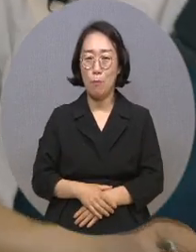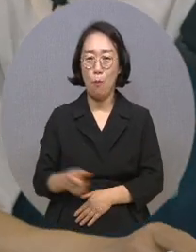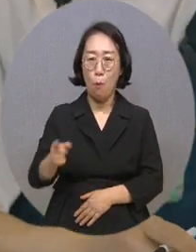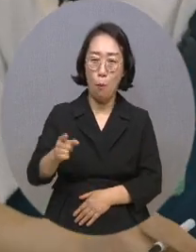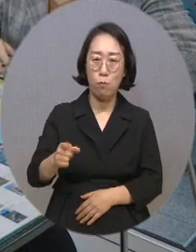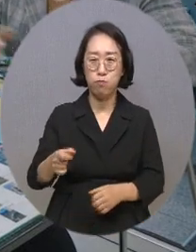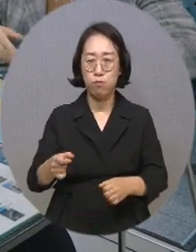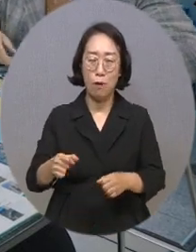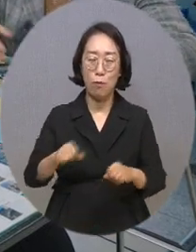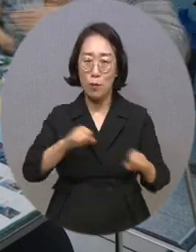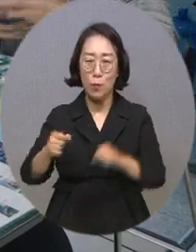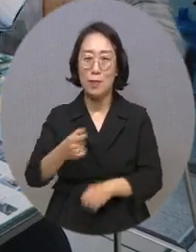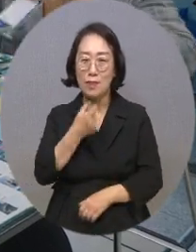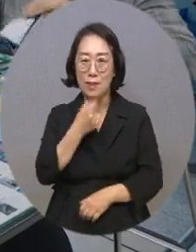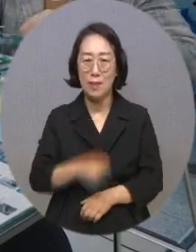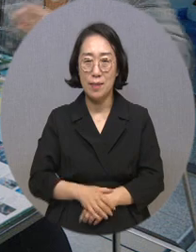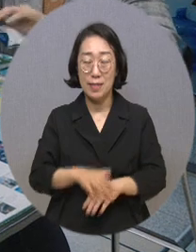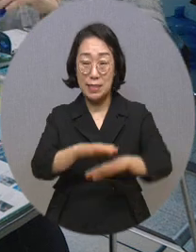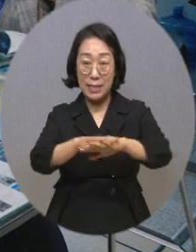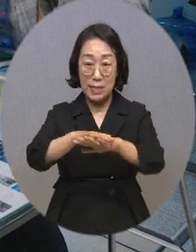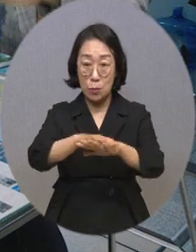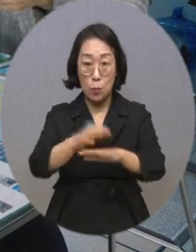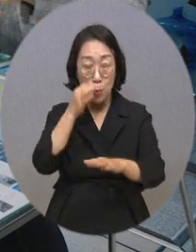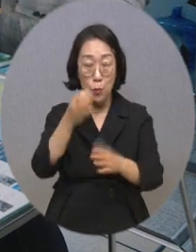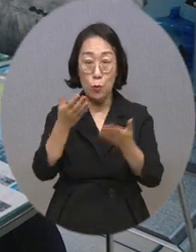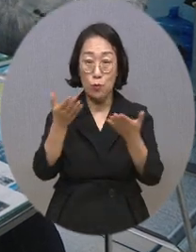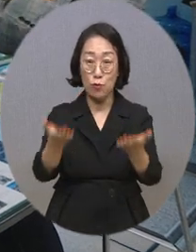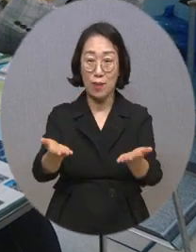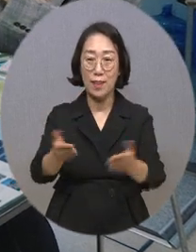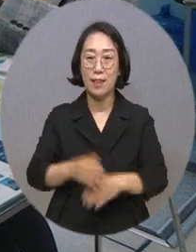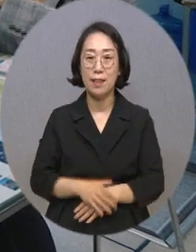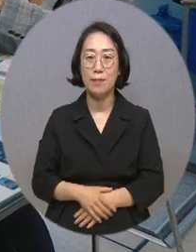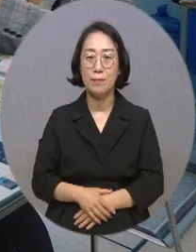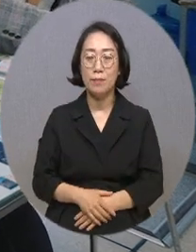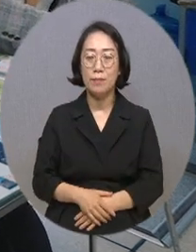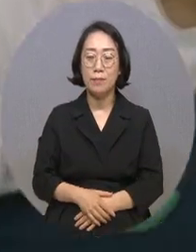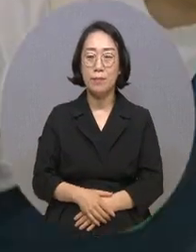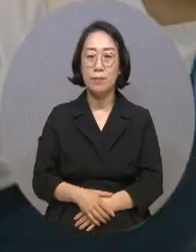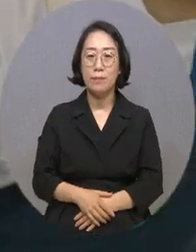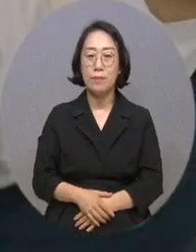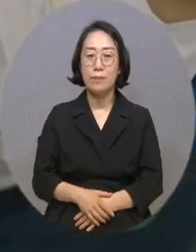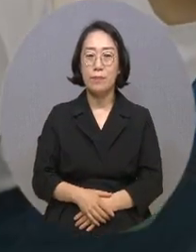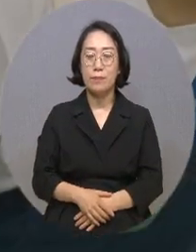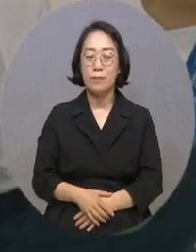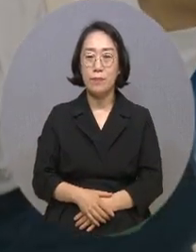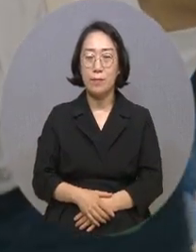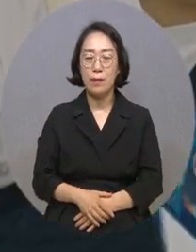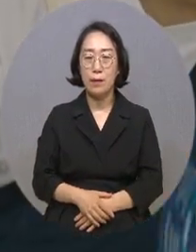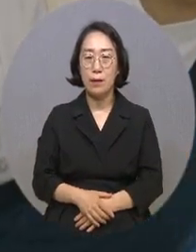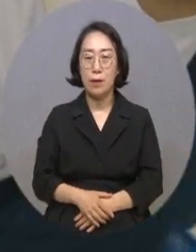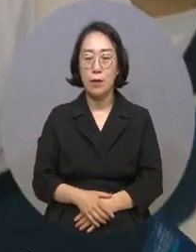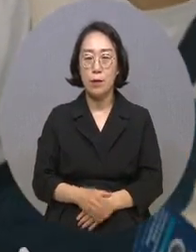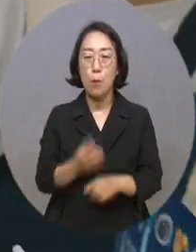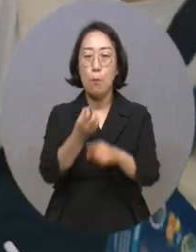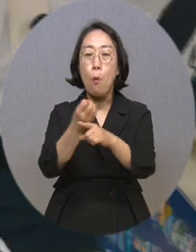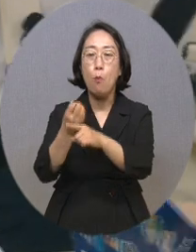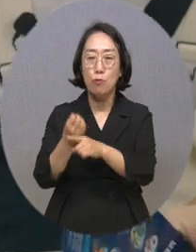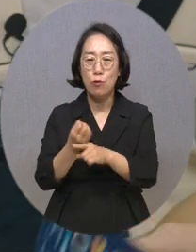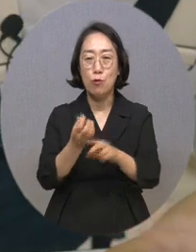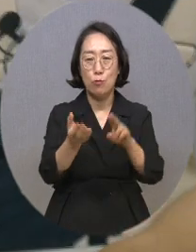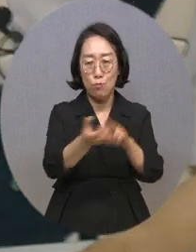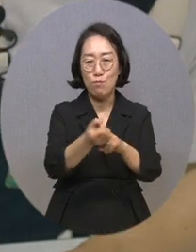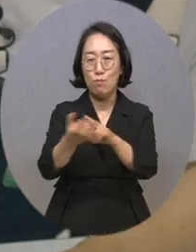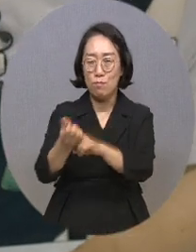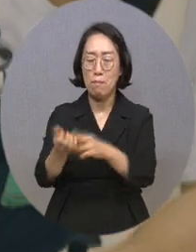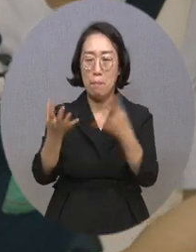싫어. 지도를 한번 딱 펼쳐드릴게요. 아, 지도가 있었군요. 남해가 보물섬이기 때문에. 맞습니다. 그런 얘기